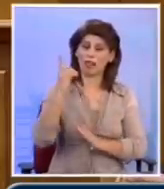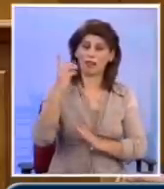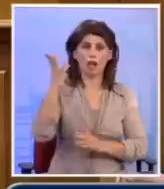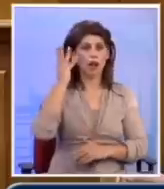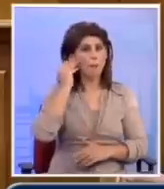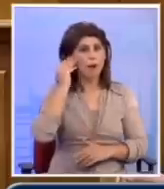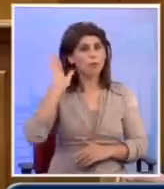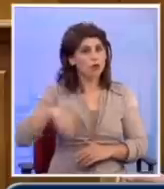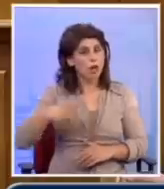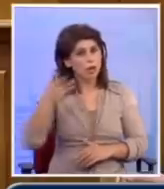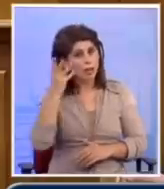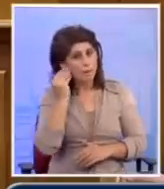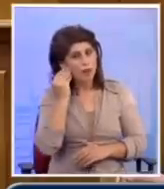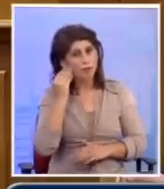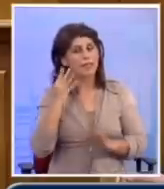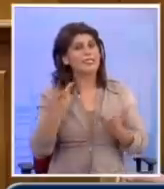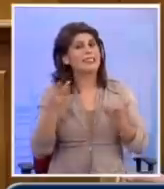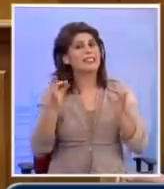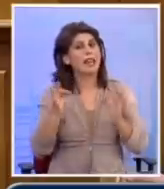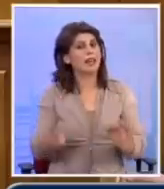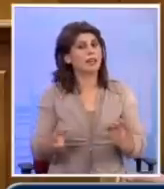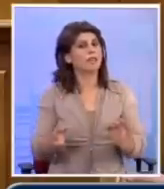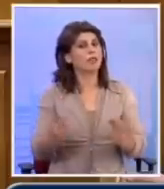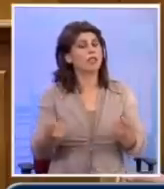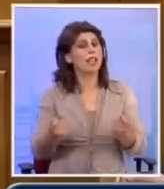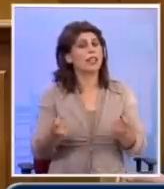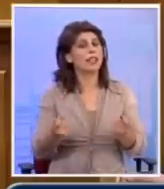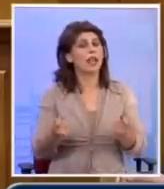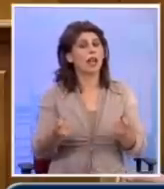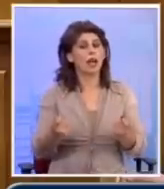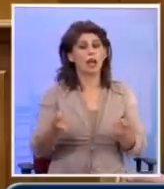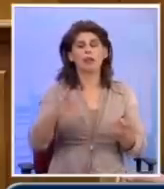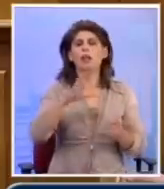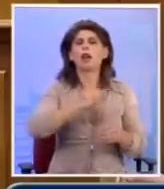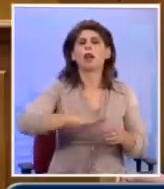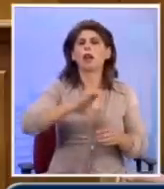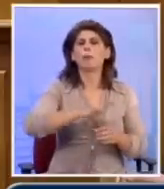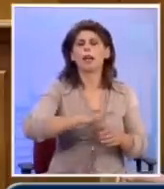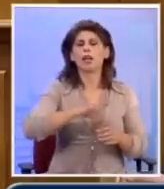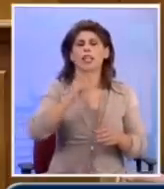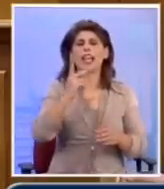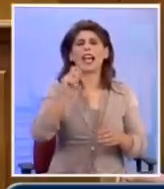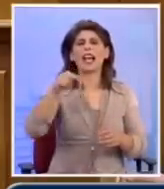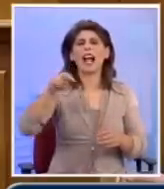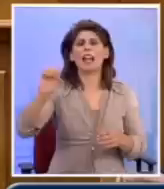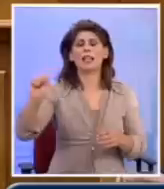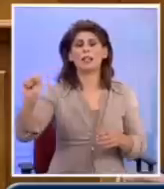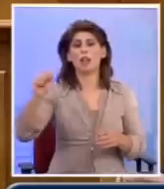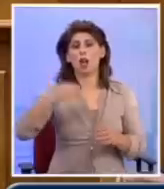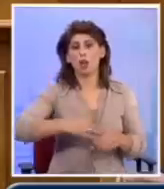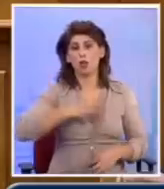μάθουμε επιτέλους τι ακριβώς διεμήφθη στις Κάνες, στις οποίες ο κύριος Σαμαράς